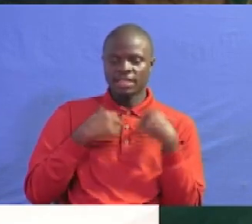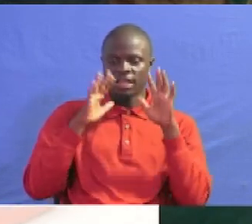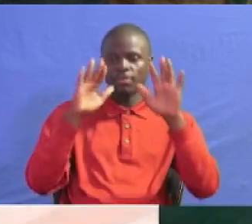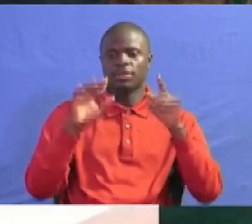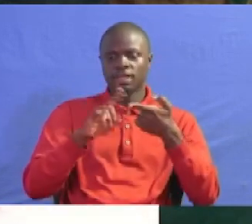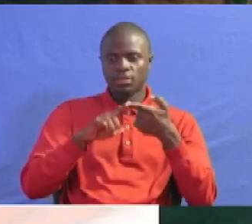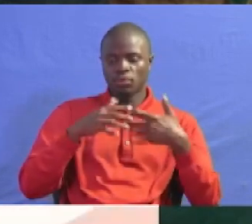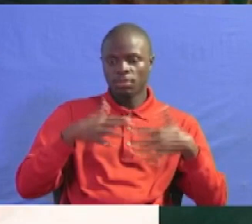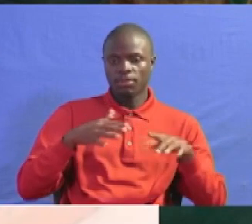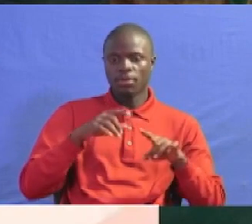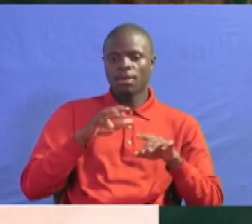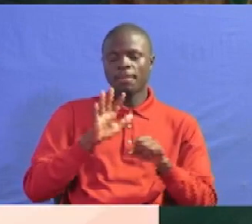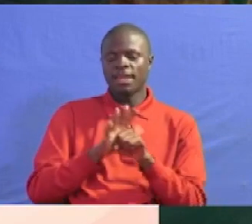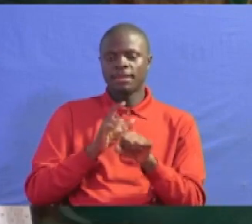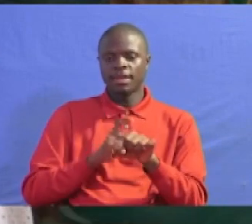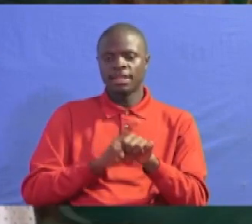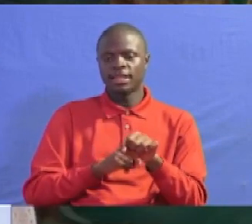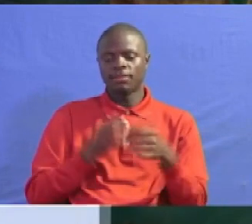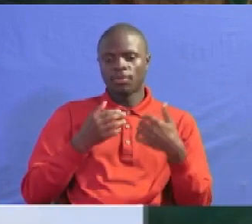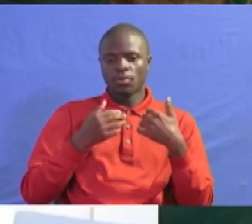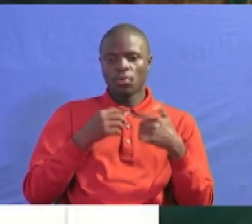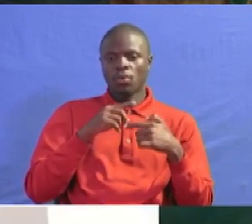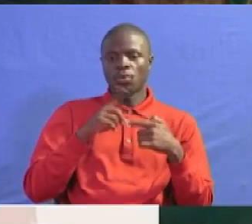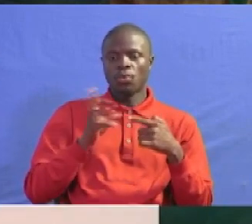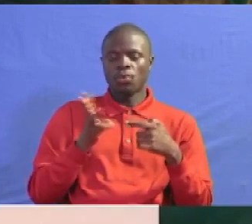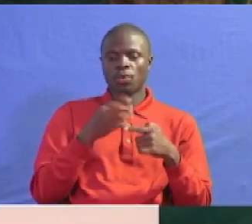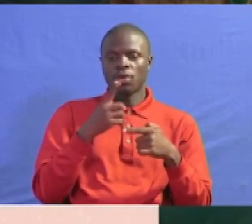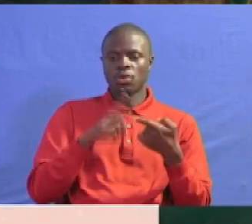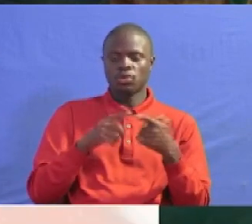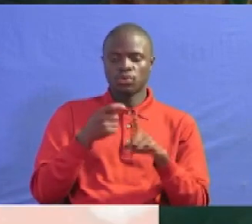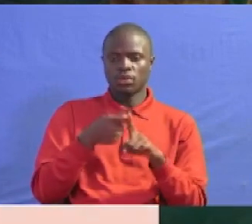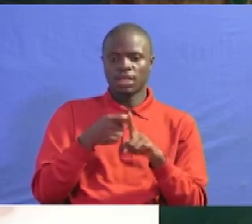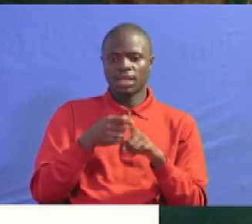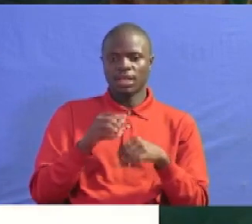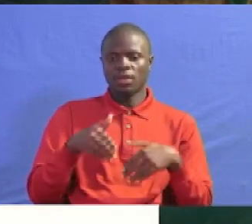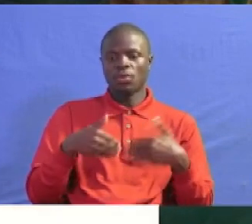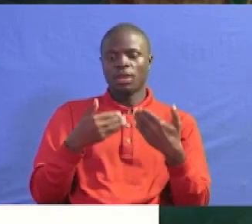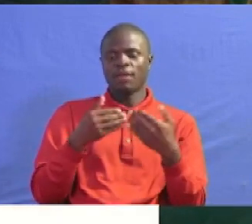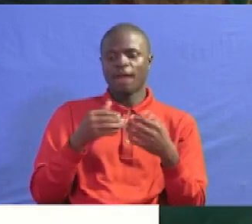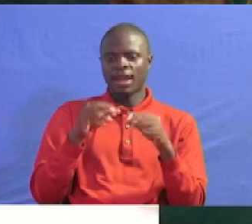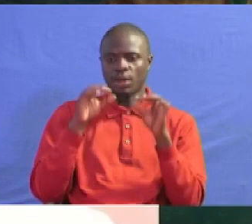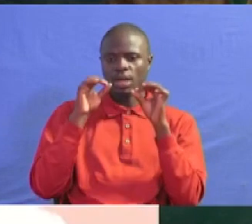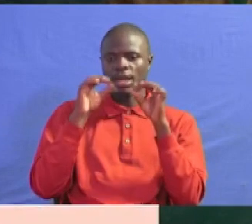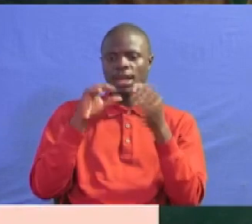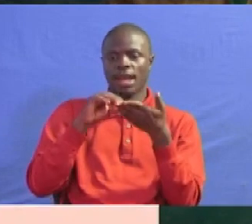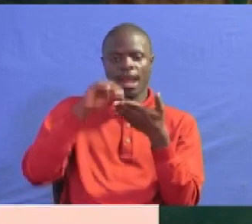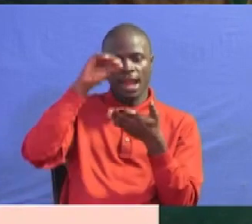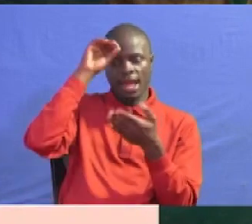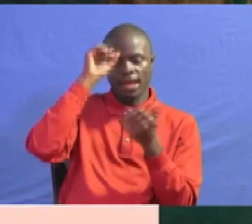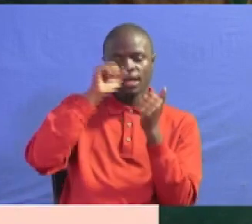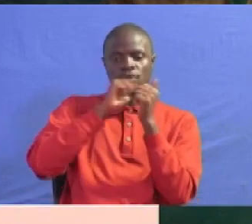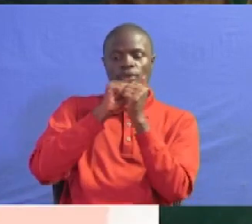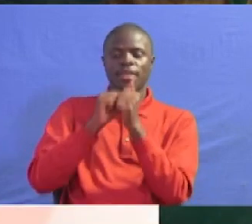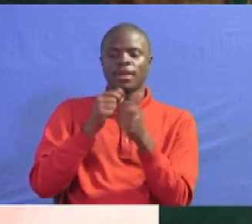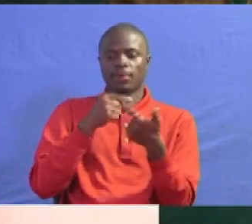times tukienda kwa training, huwa tunachukua a group of them na wanaenda wanasoma pamoja, tunasoma pamoja na wao, na